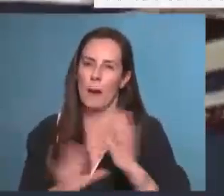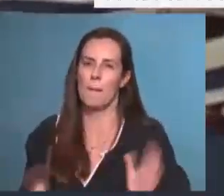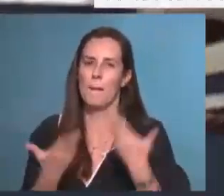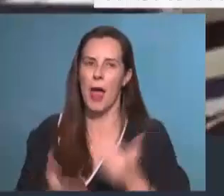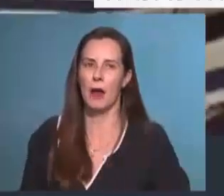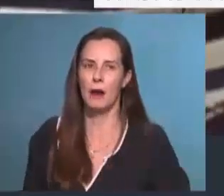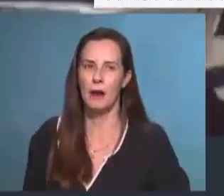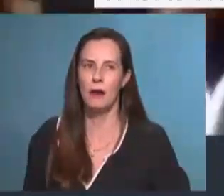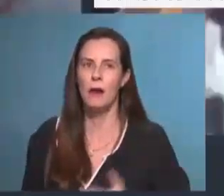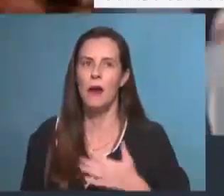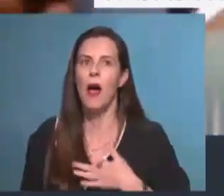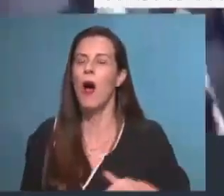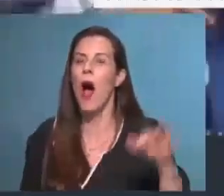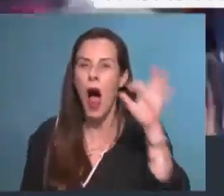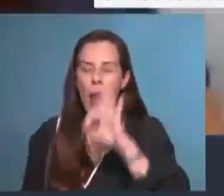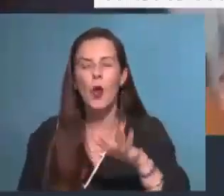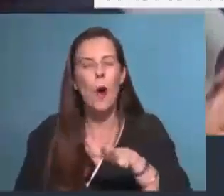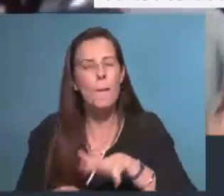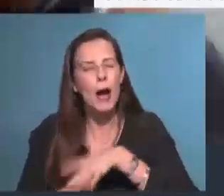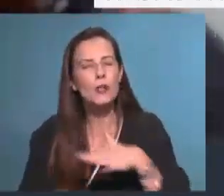Bahwa memang masih ada